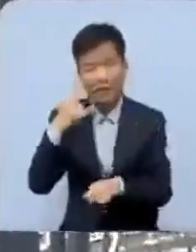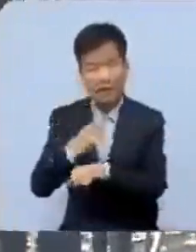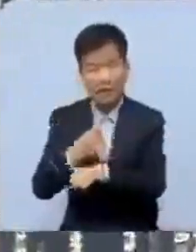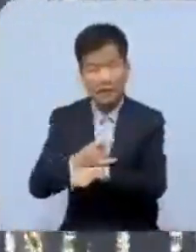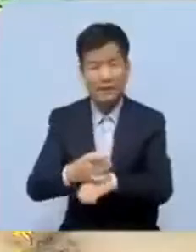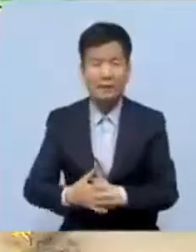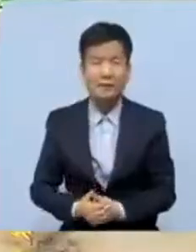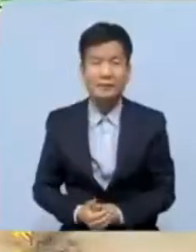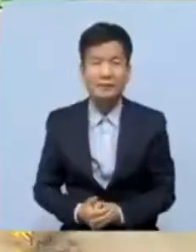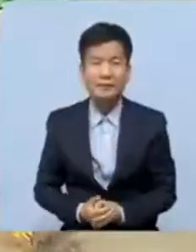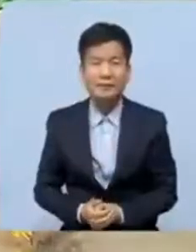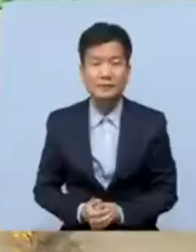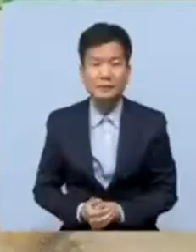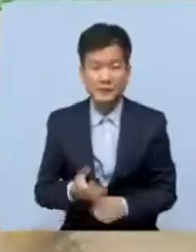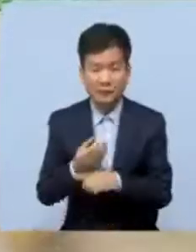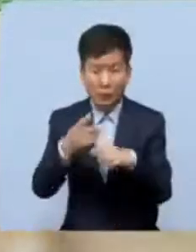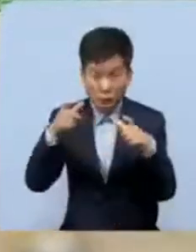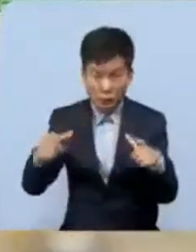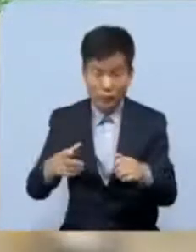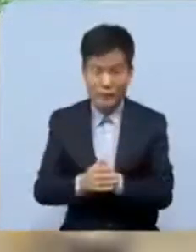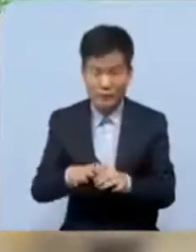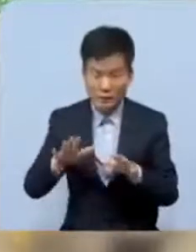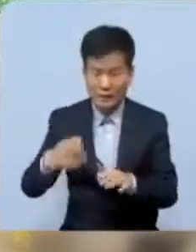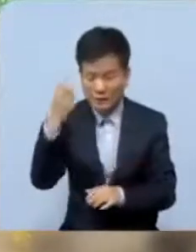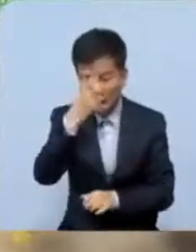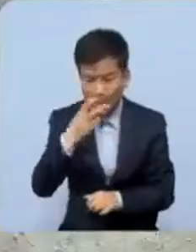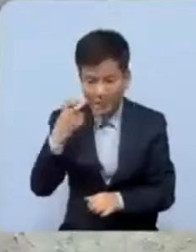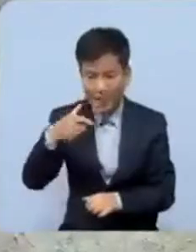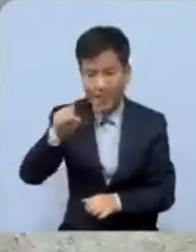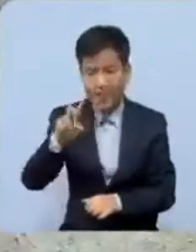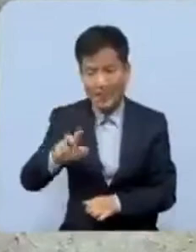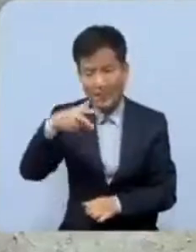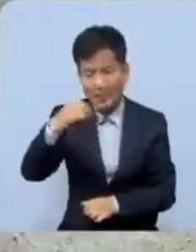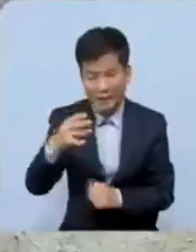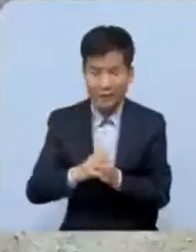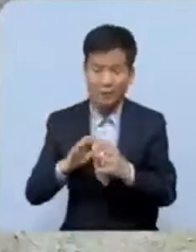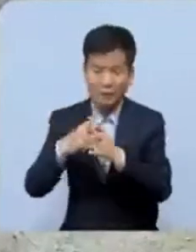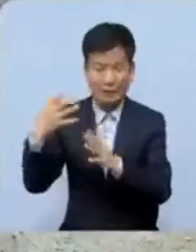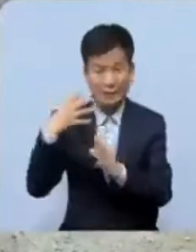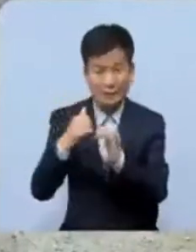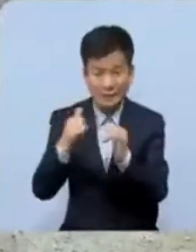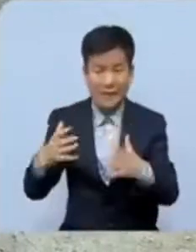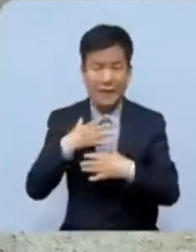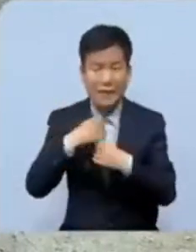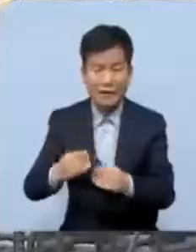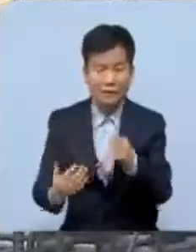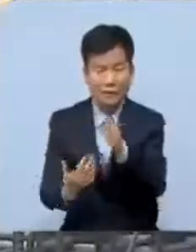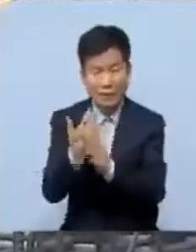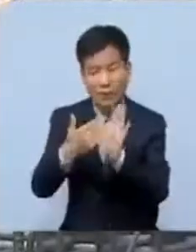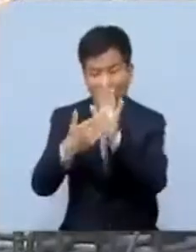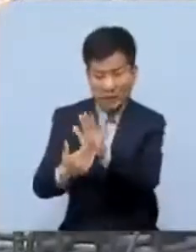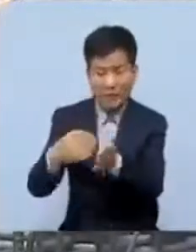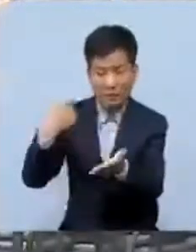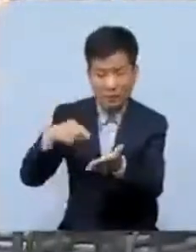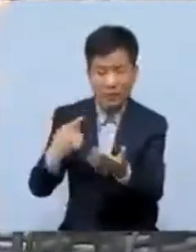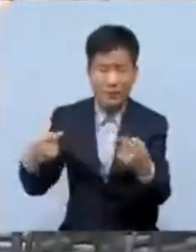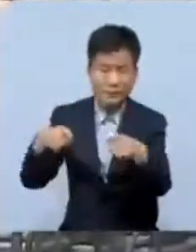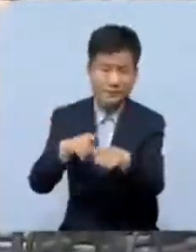계획입니다. 보훈군은 또 현장 감리자와 시공 책임자를 대상으로 안전사고